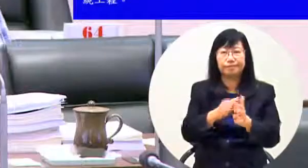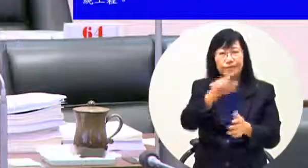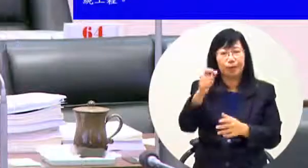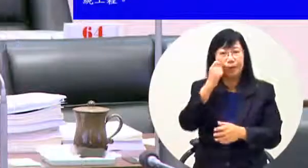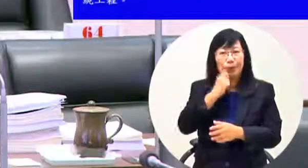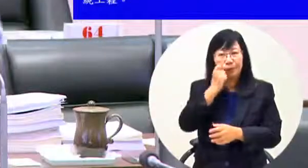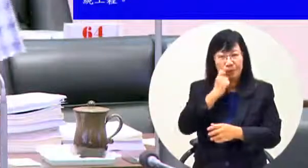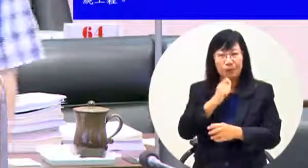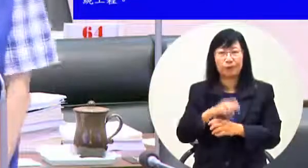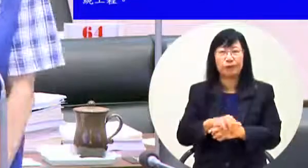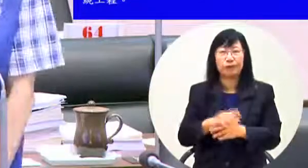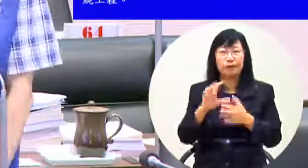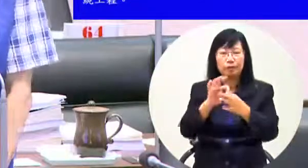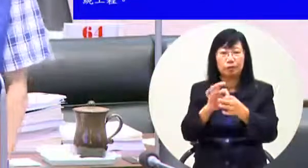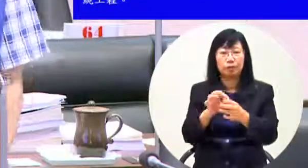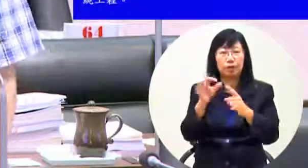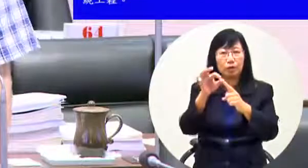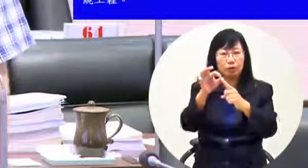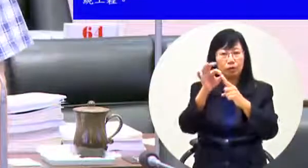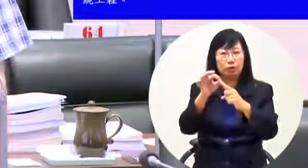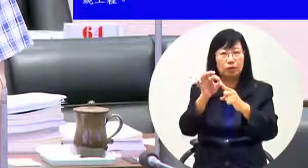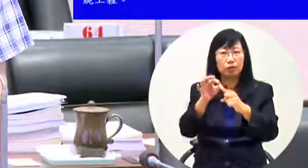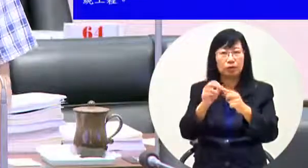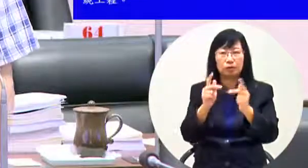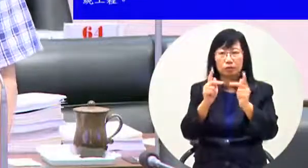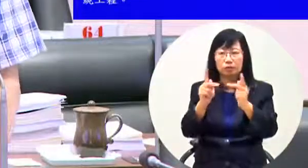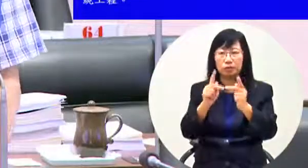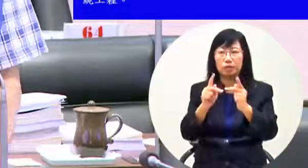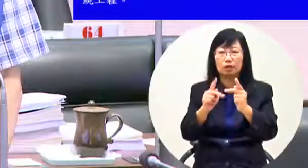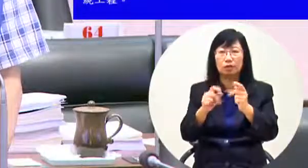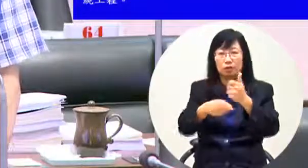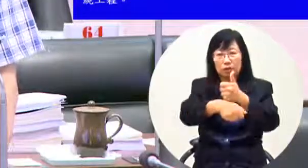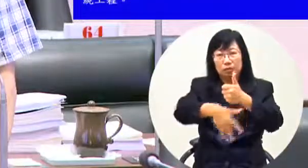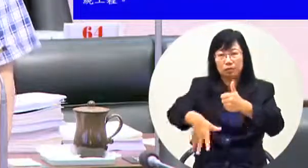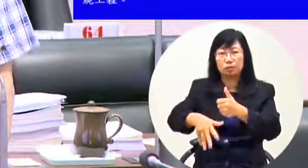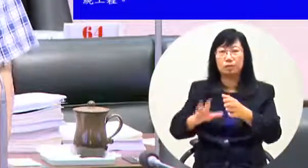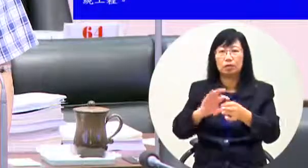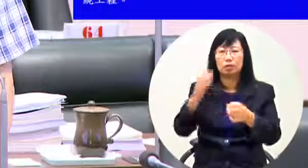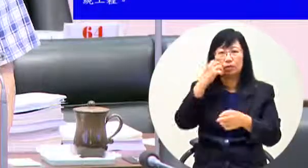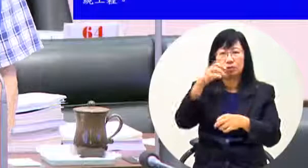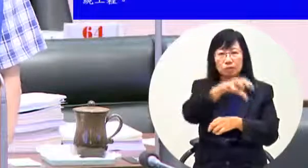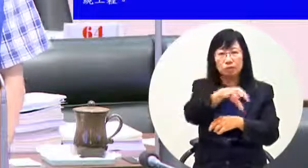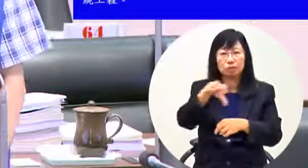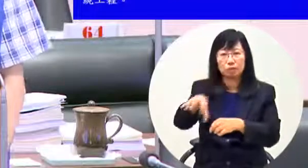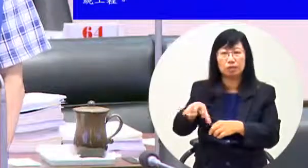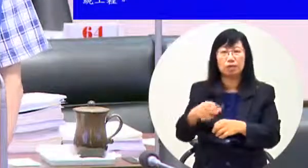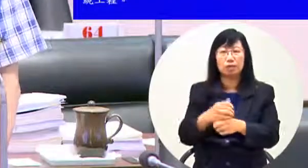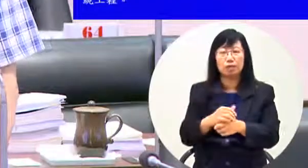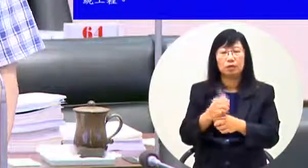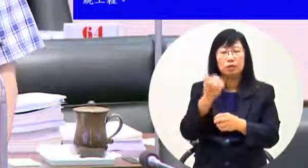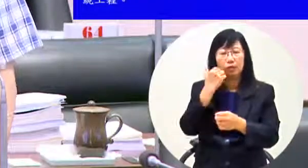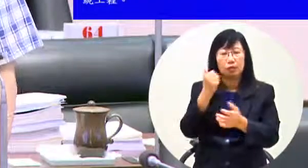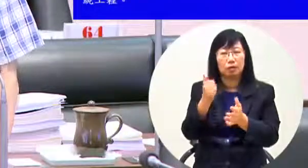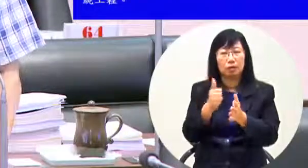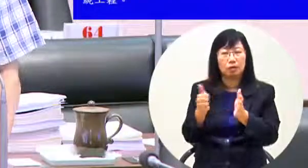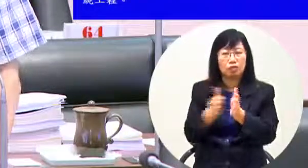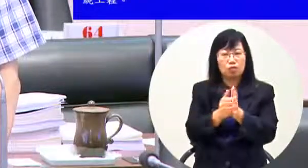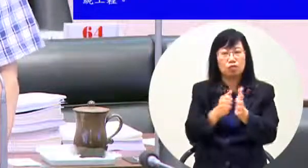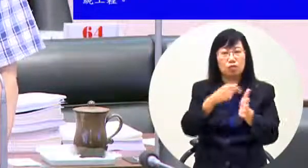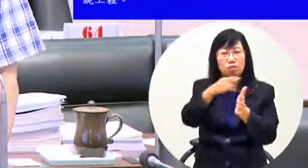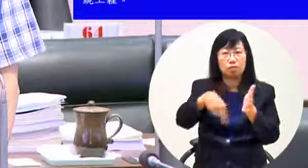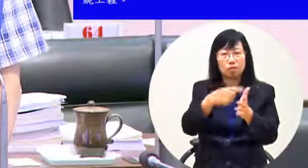统，因为它的站体、它的整个运距，也就是它的整个。不是电联车，它的整个公